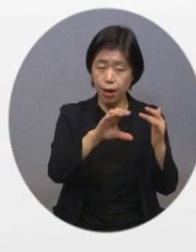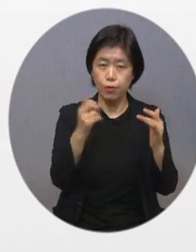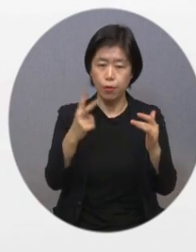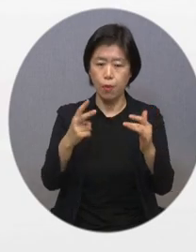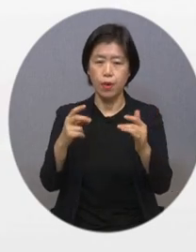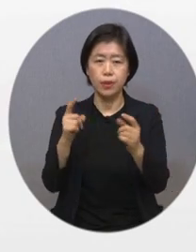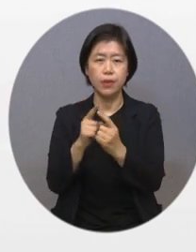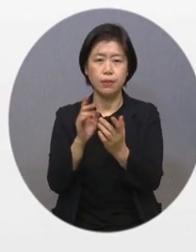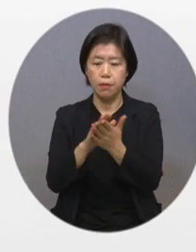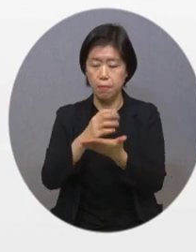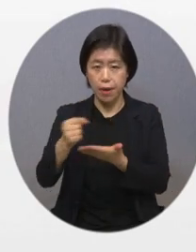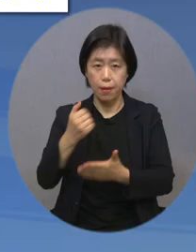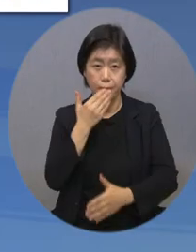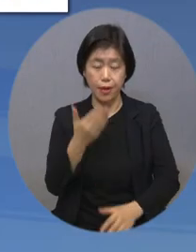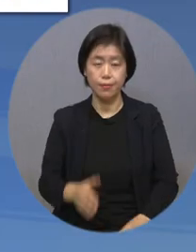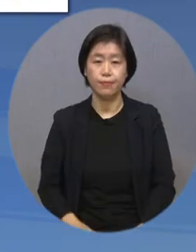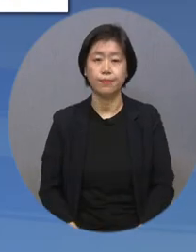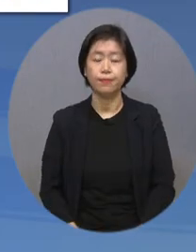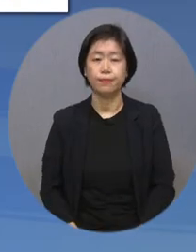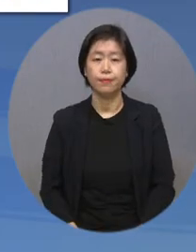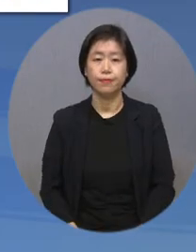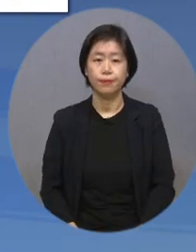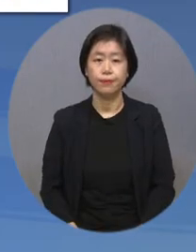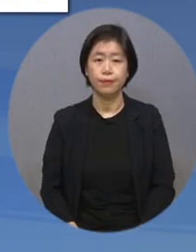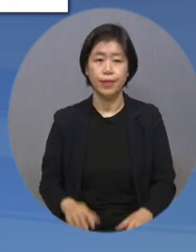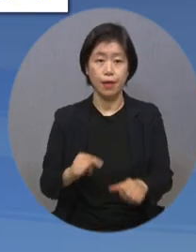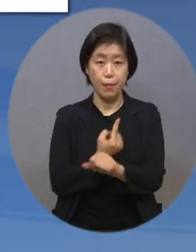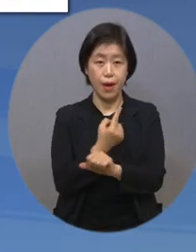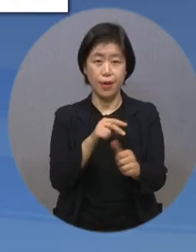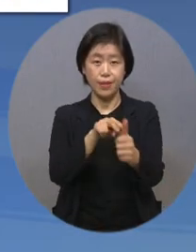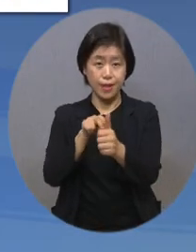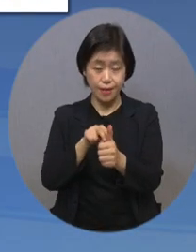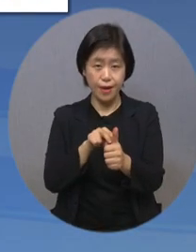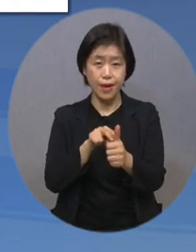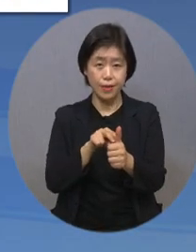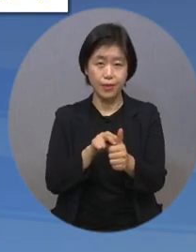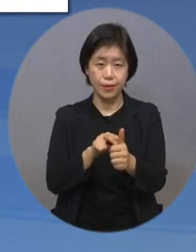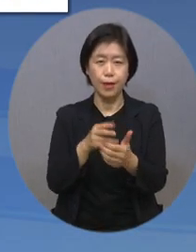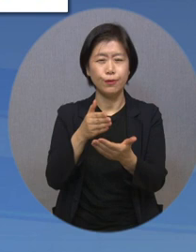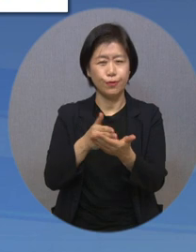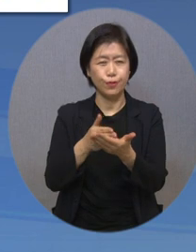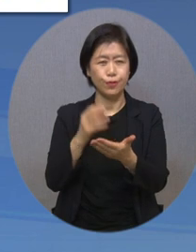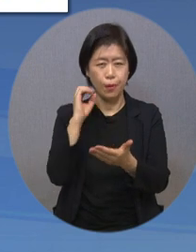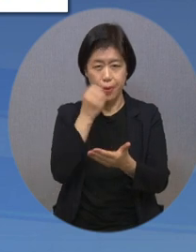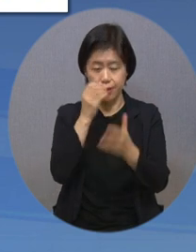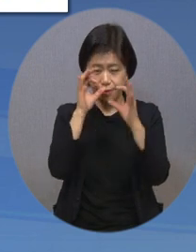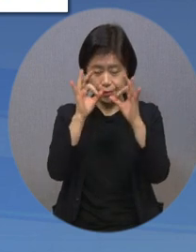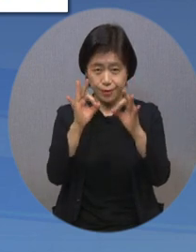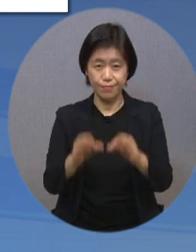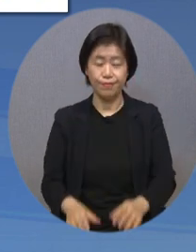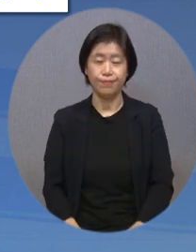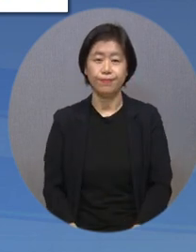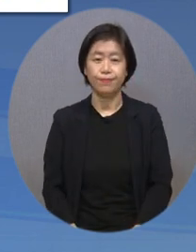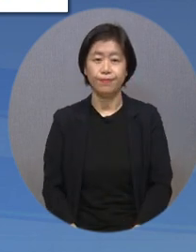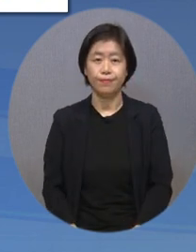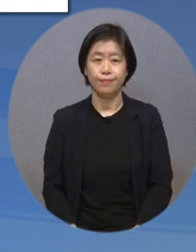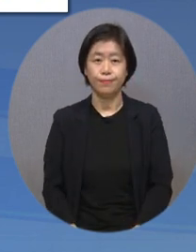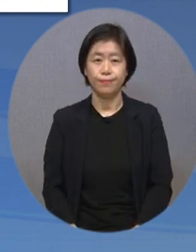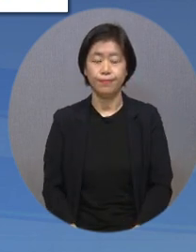배포될 예정입니다. 이 밖에 자세한 사항은 웰피어 뉴스 홈페이지에서 확인할 수 있습니다.